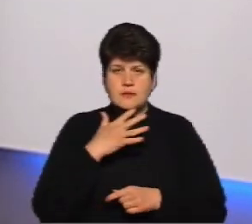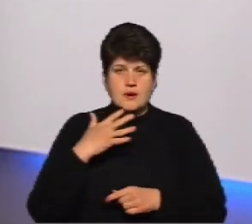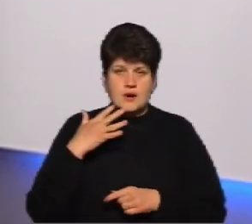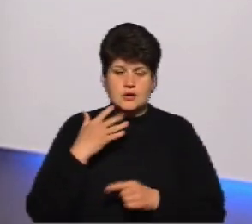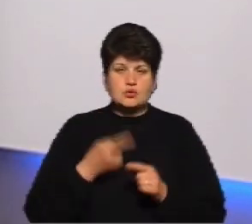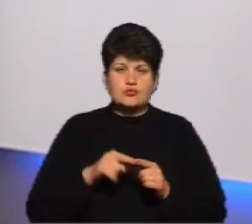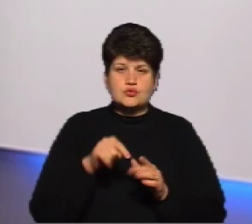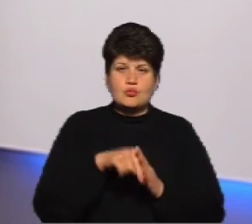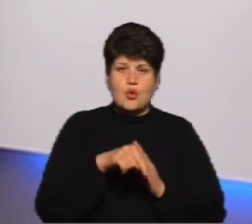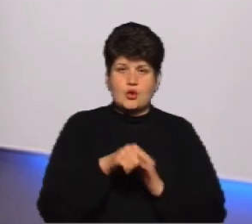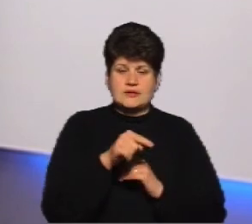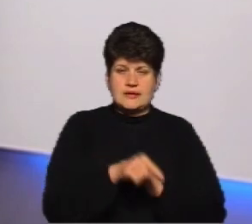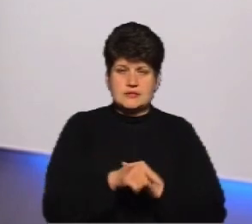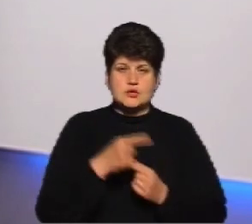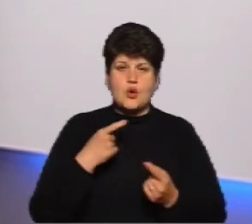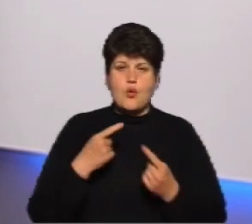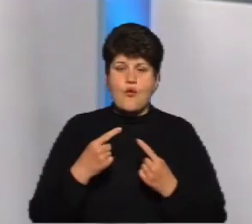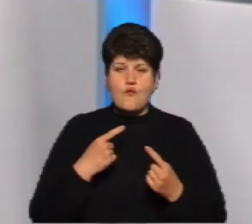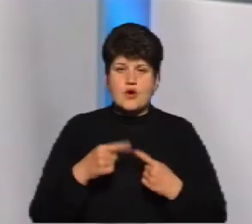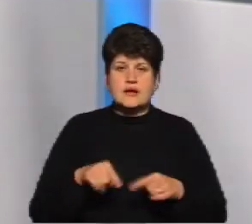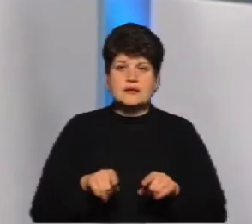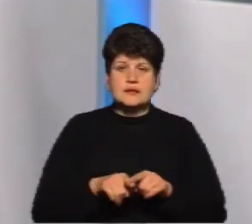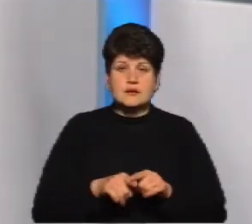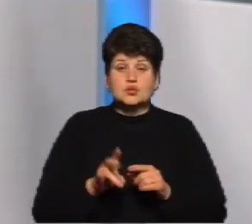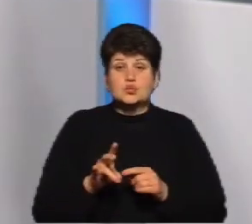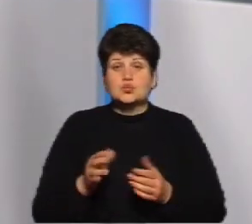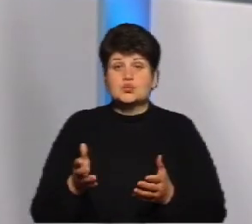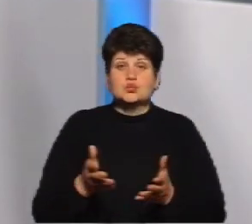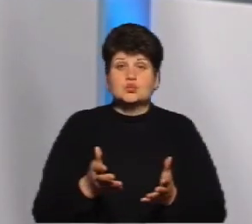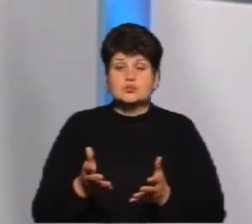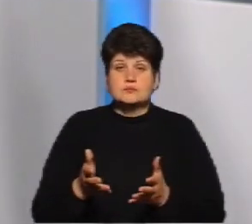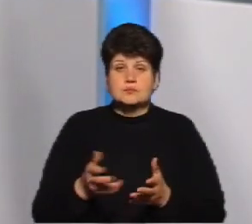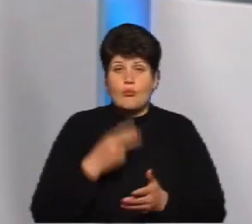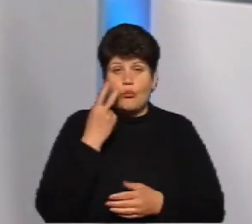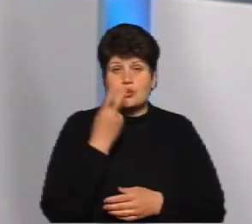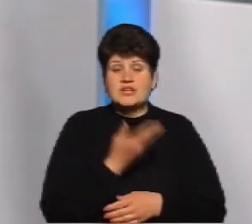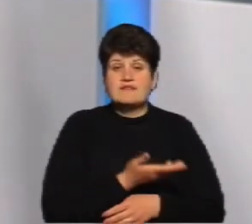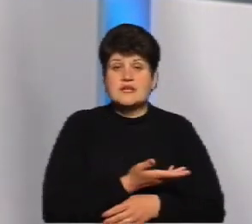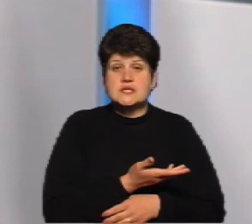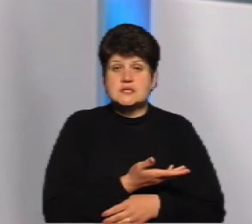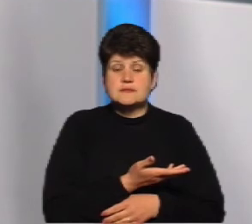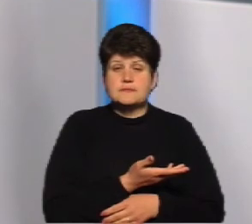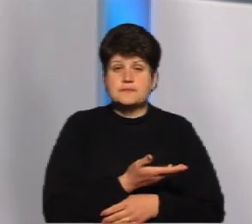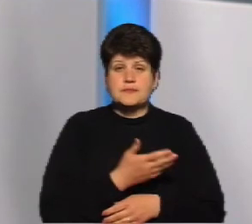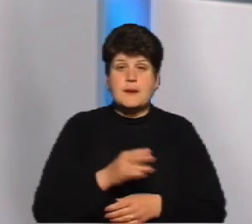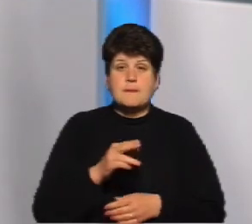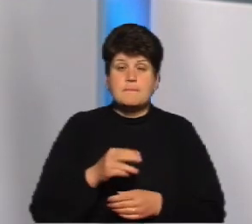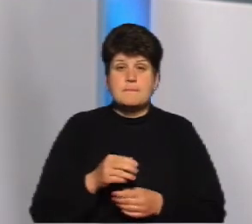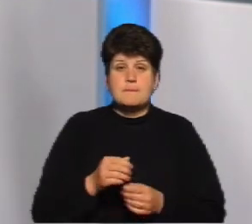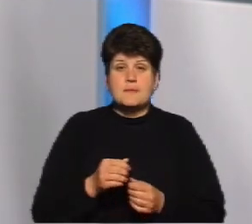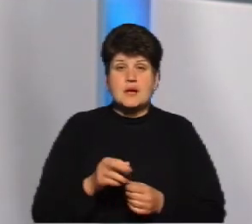контексті говорять так. Ну от, подивіться. При Януковичі ми